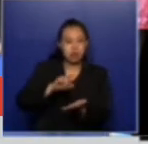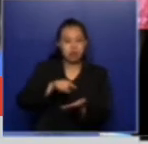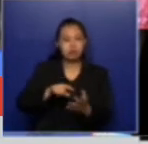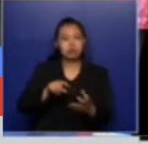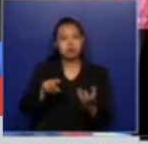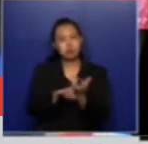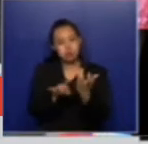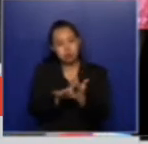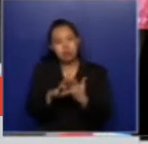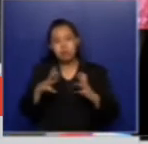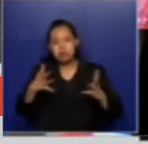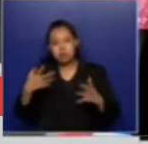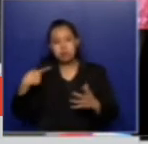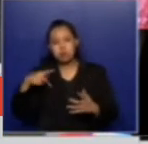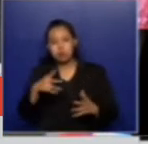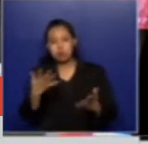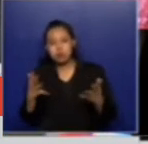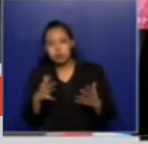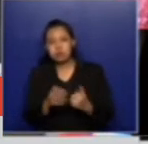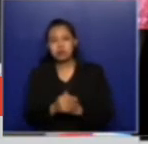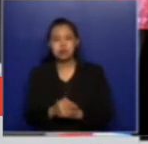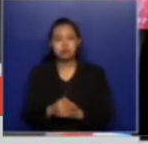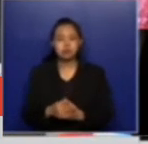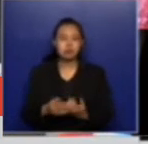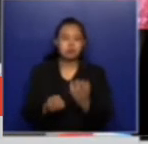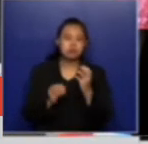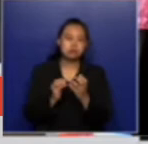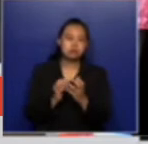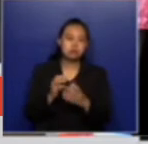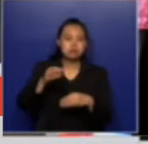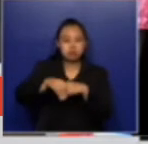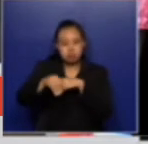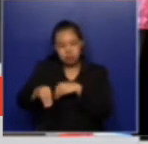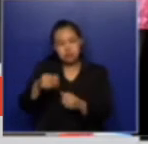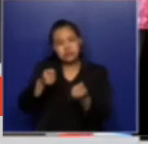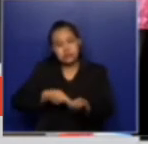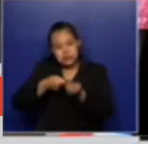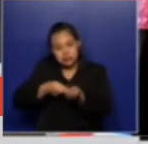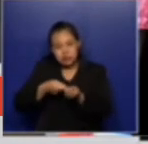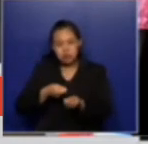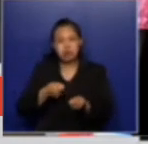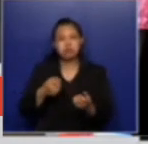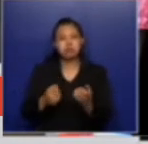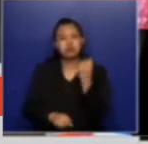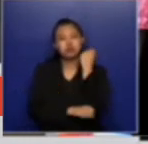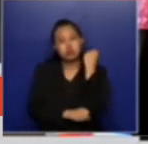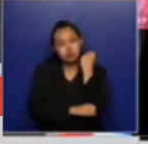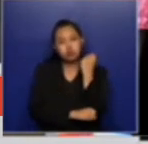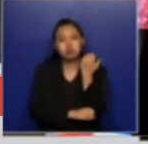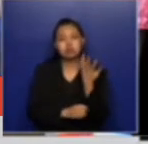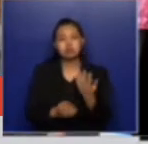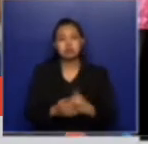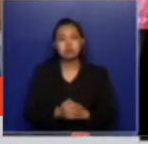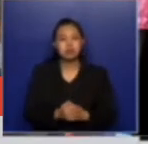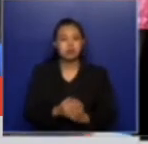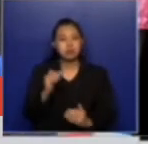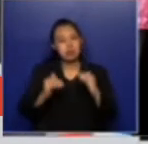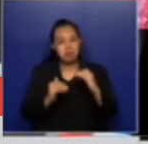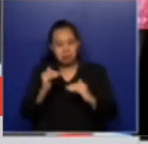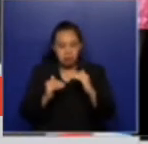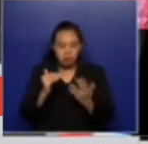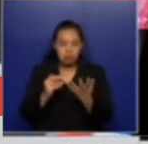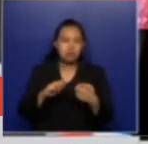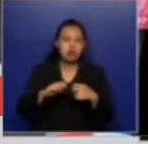ลชาวบ้านชาวนาชาวไร่ยังยากจนความเหลื่อมล้ำยังเกิดเต็มแผ่นดิน